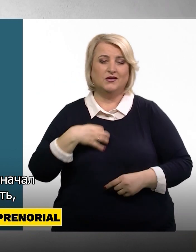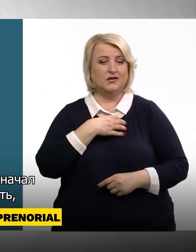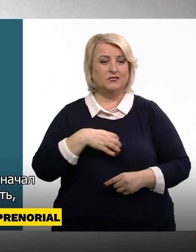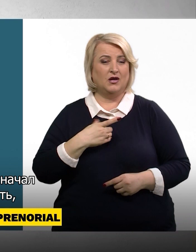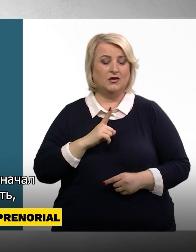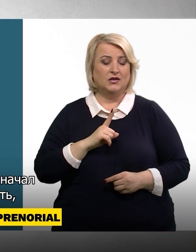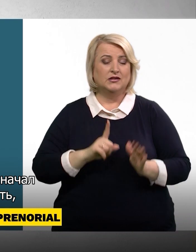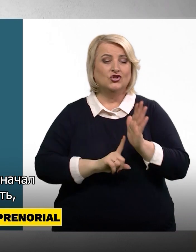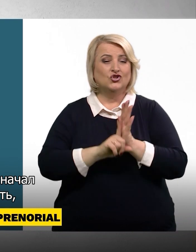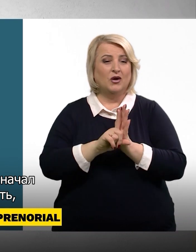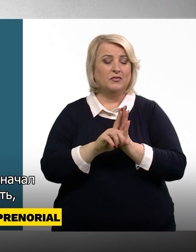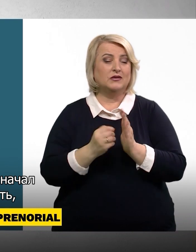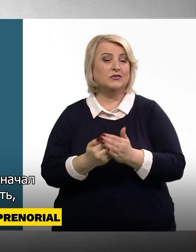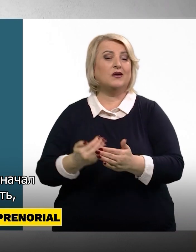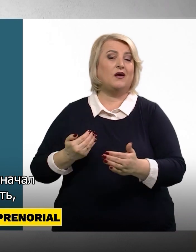foarte important, să înceapă